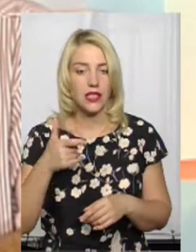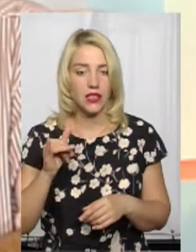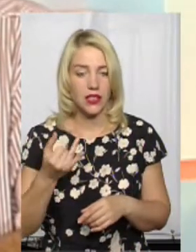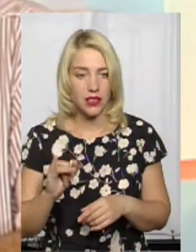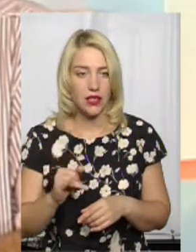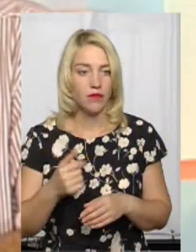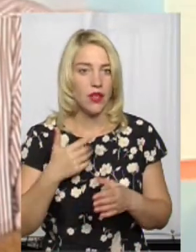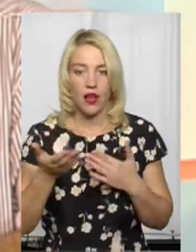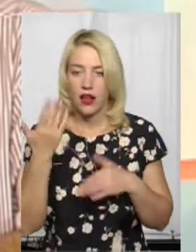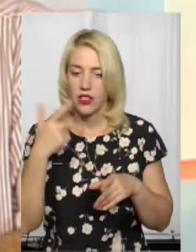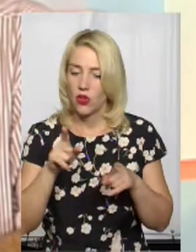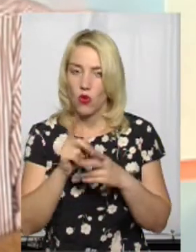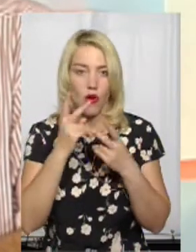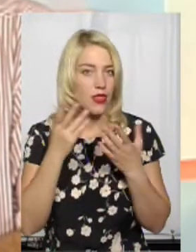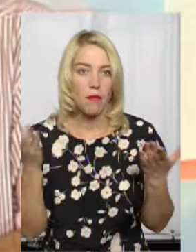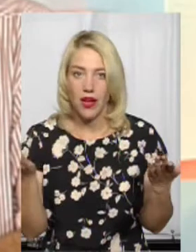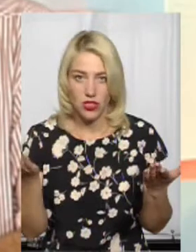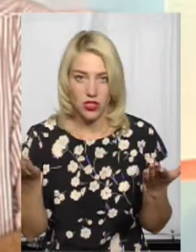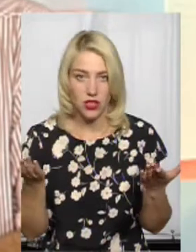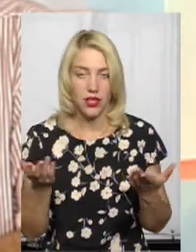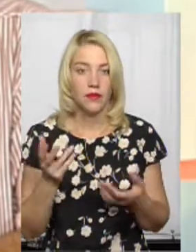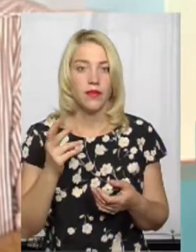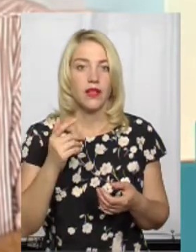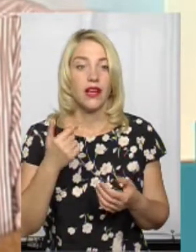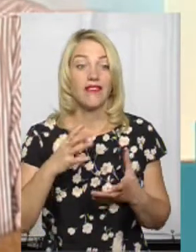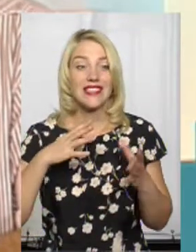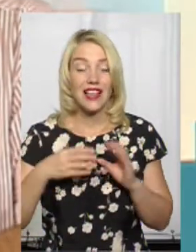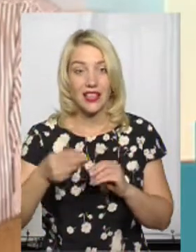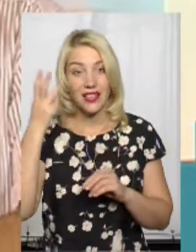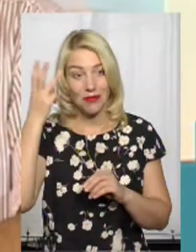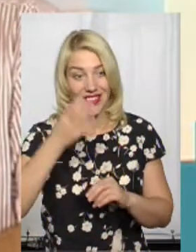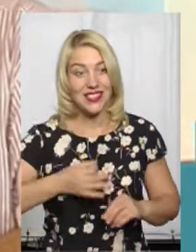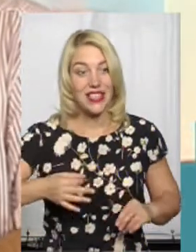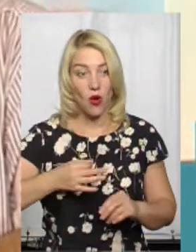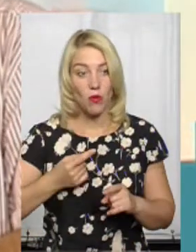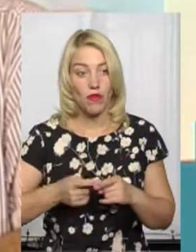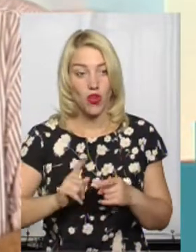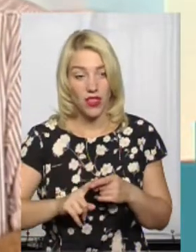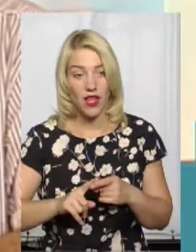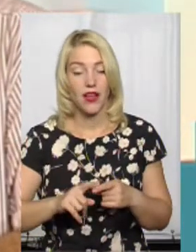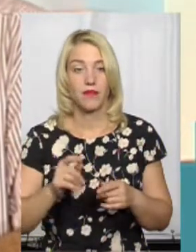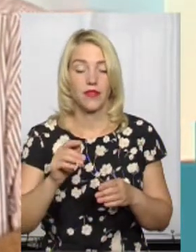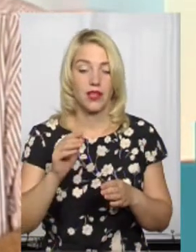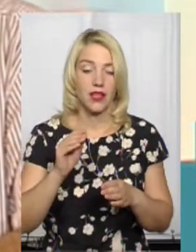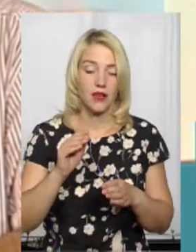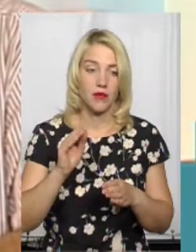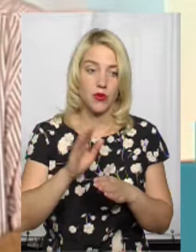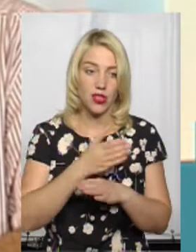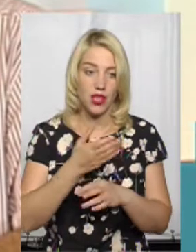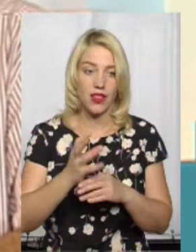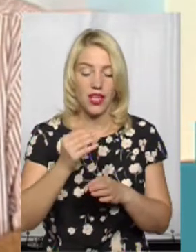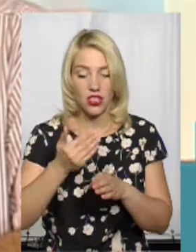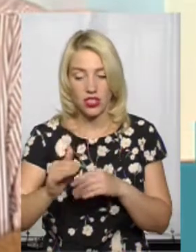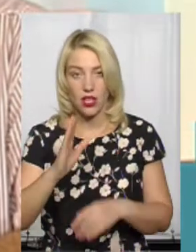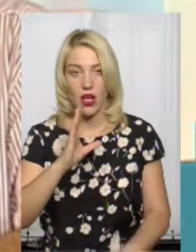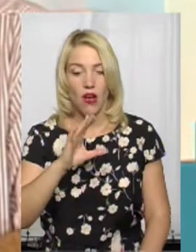раніше ми такого не бачили. Тобто, ну, взагалі, Хмельницька область, вона розділяється на частину